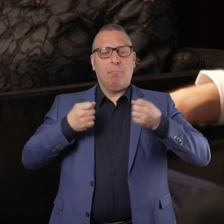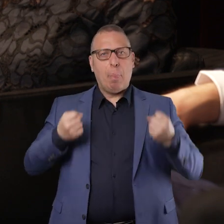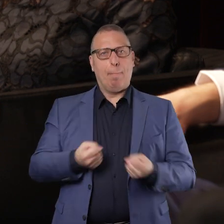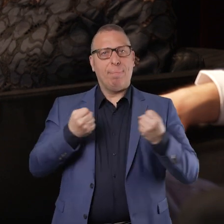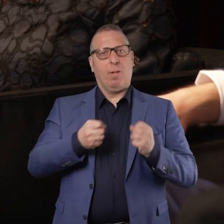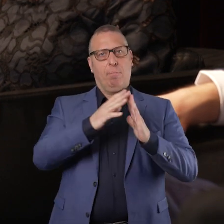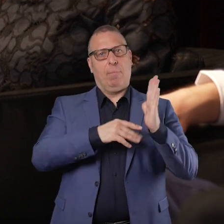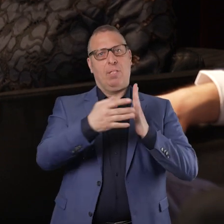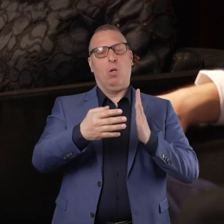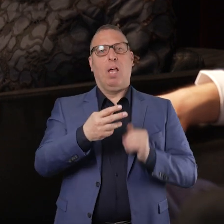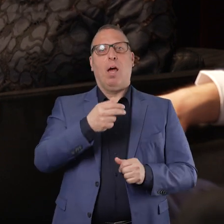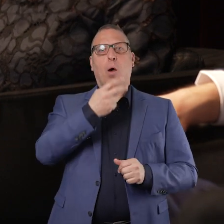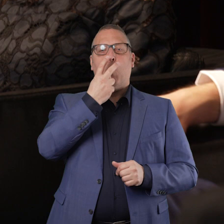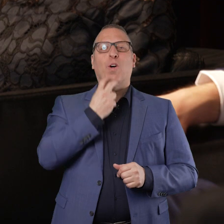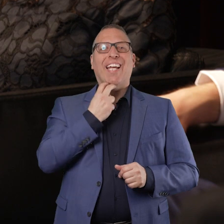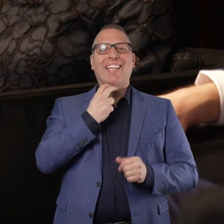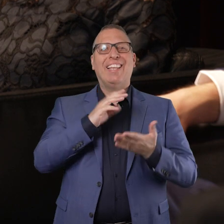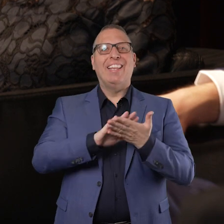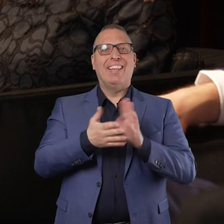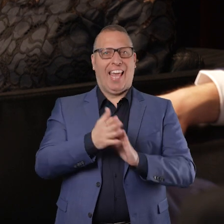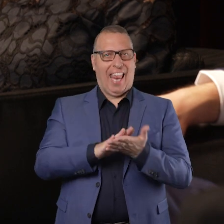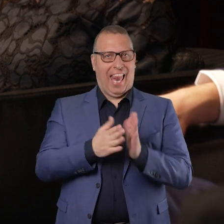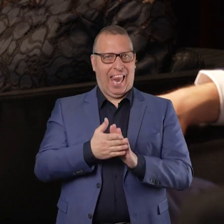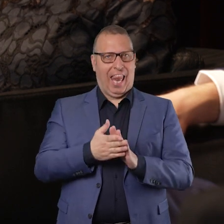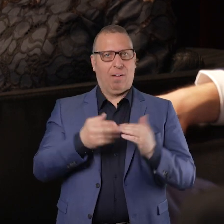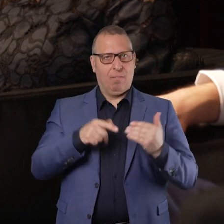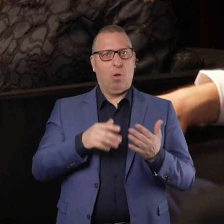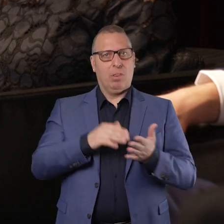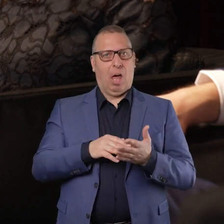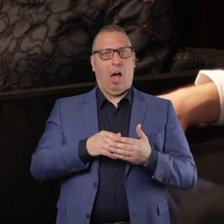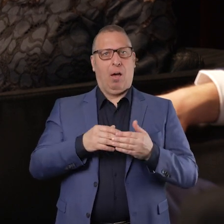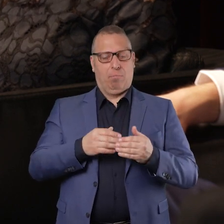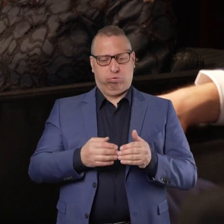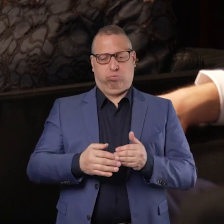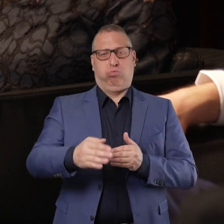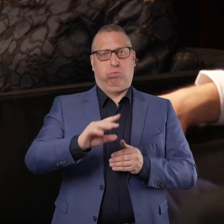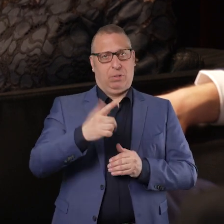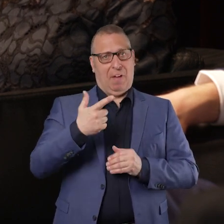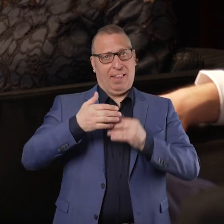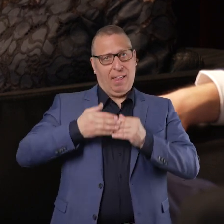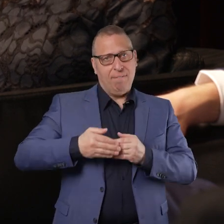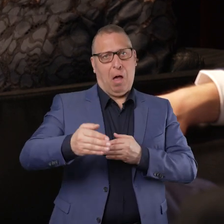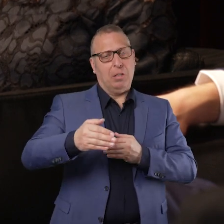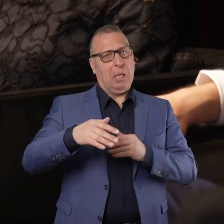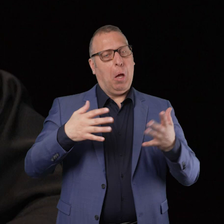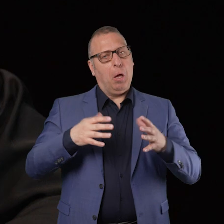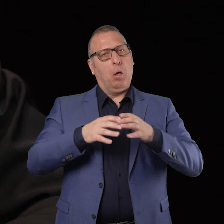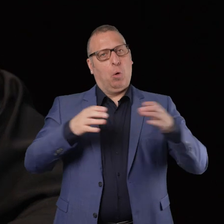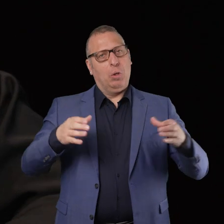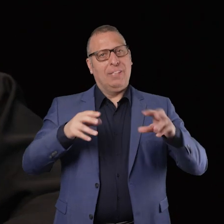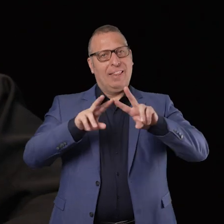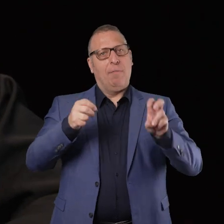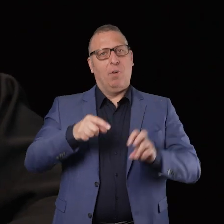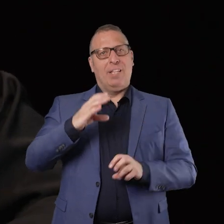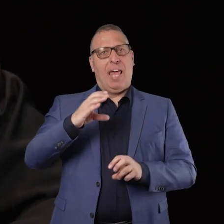einen Aktionsplan Green Deal, den wir lanciert haben, wo wir vor der zweiten Phase sind. Das ist eine größere Kiste,